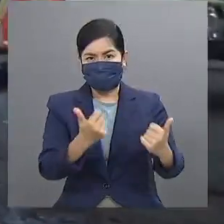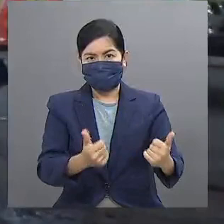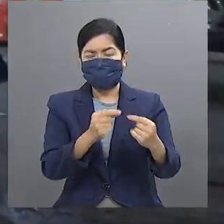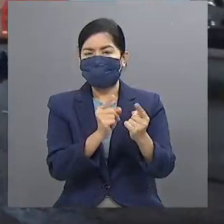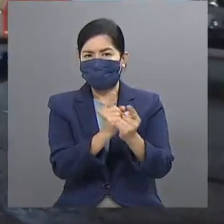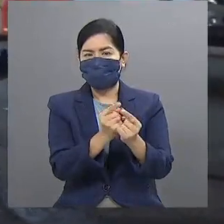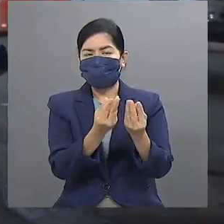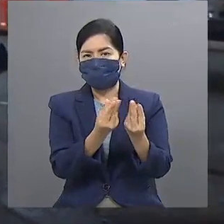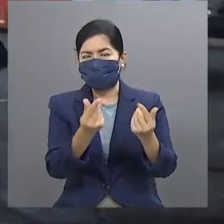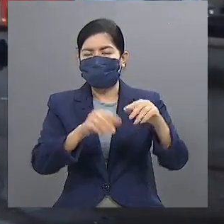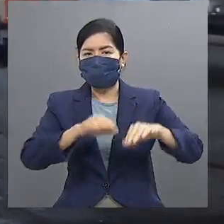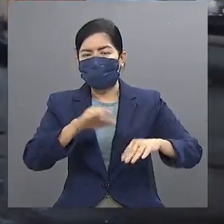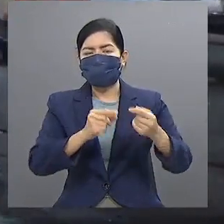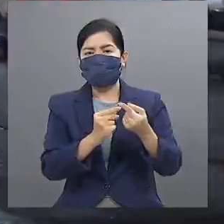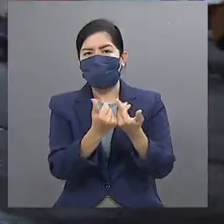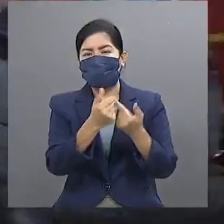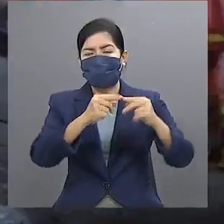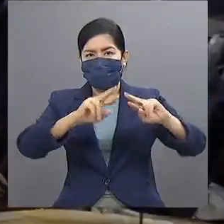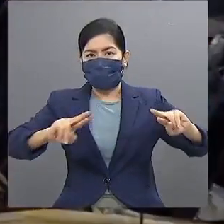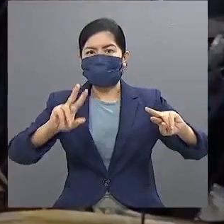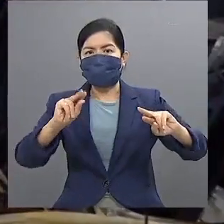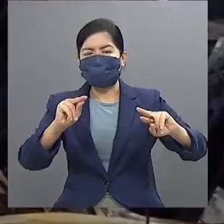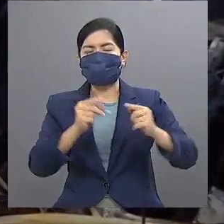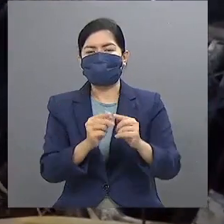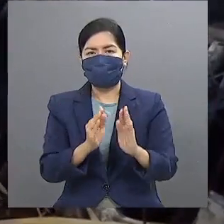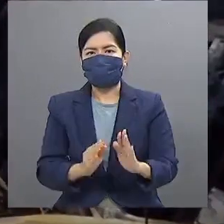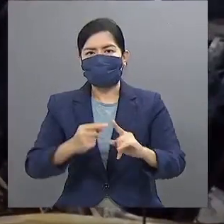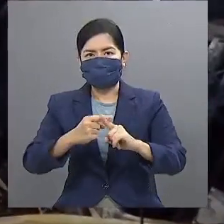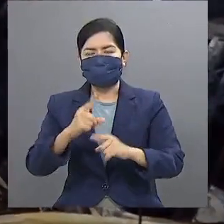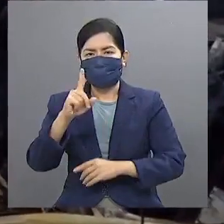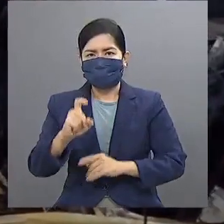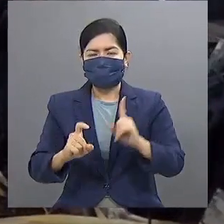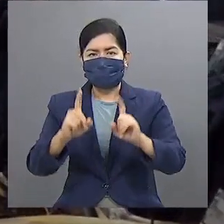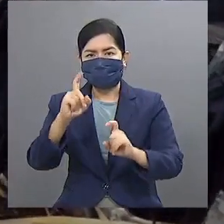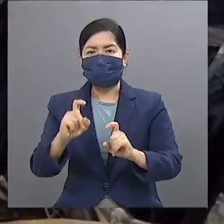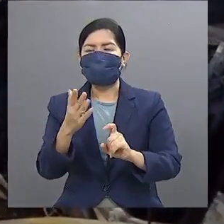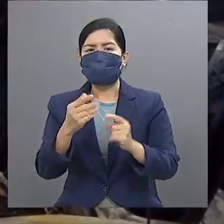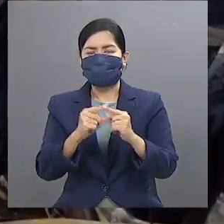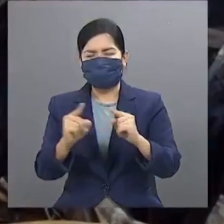ไม่มีรายงานผู้บาดเจ็บหรือเสียชีวิตมูลค่าความเสียหายคาดว่าไม่ต่ำกว่า100ล้านบาทค่ะ